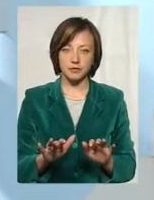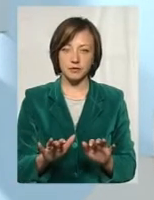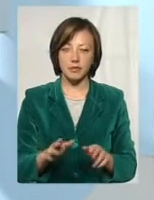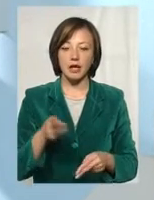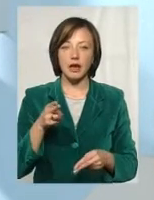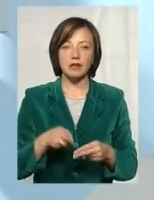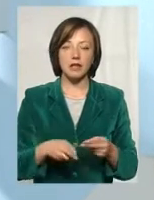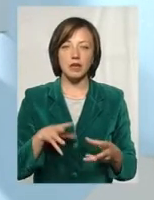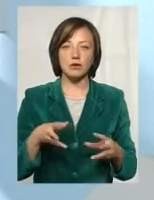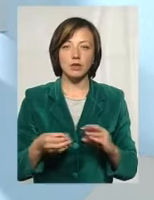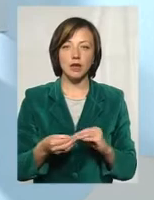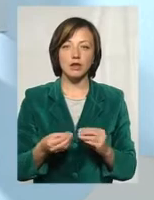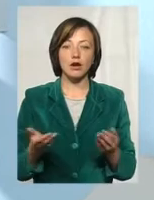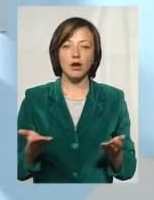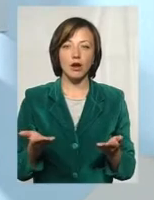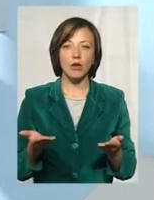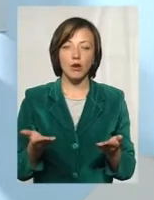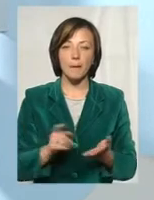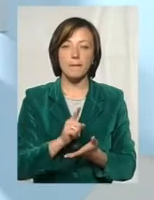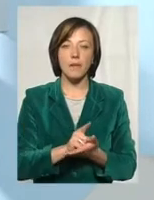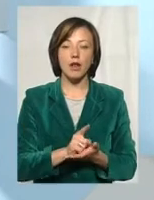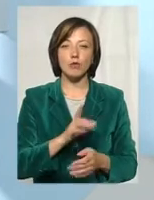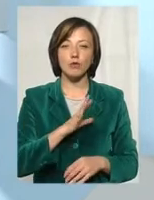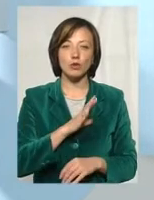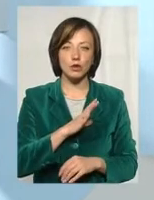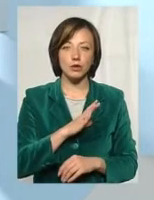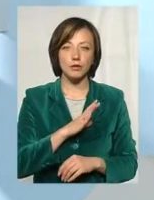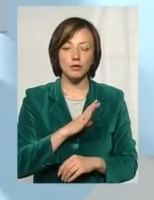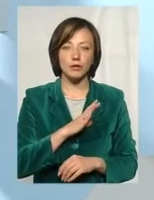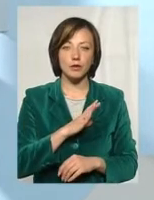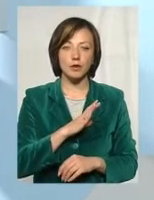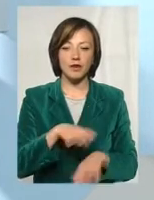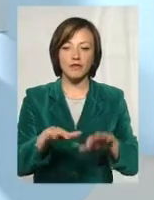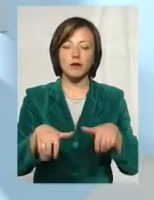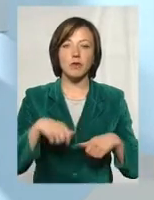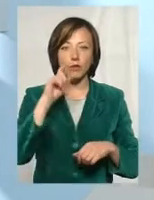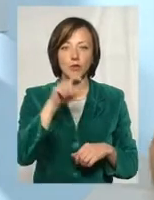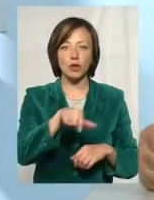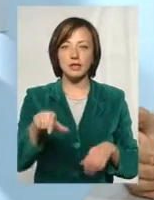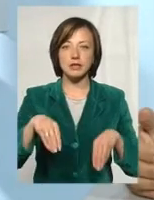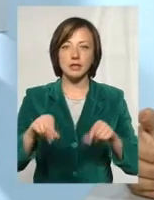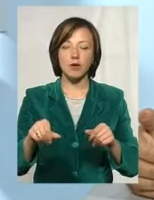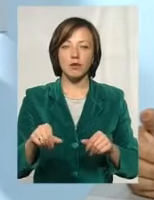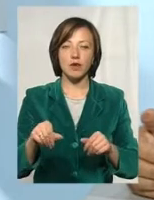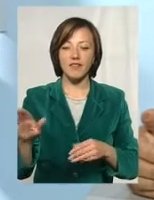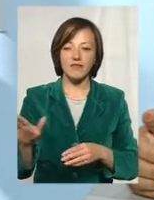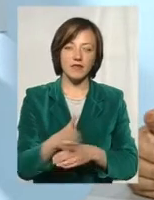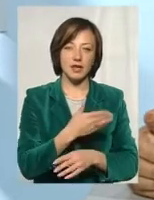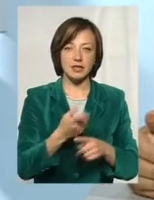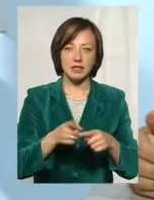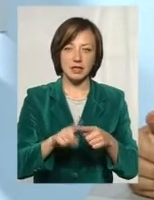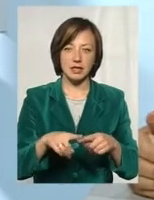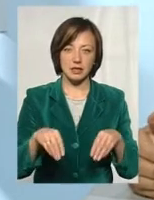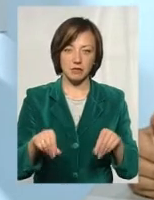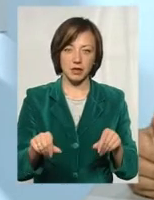конечним результатом якої мало бути це відібрати українців землю і витіснити їх із цієї